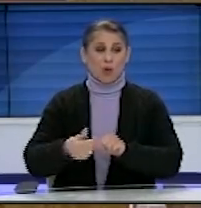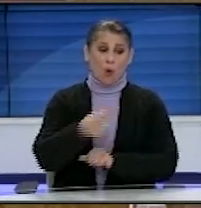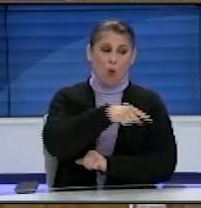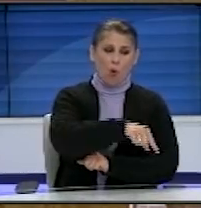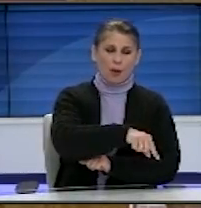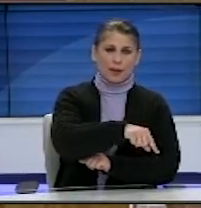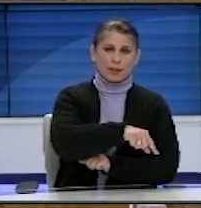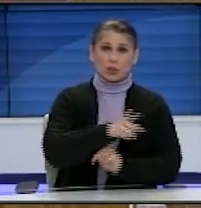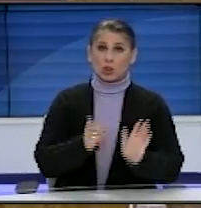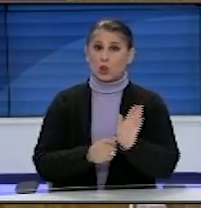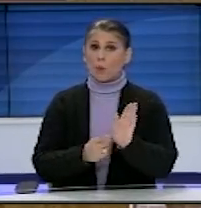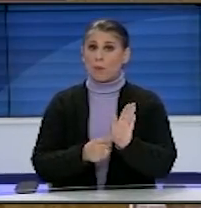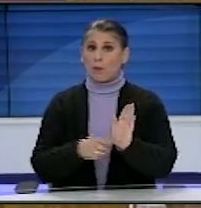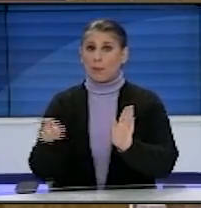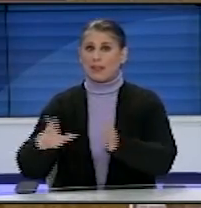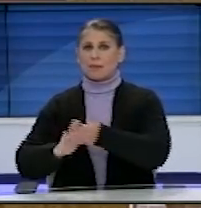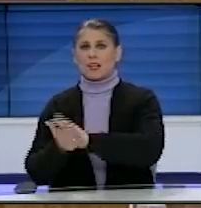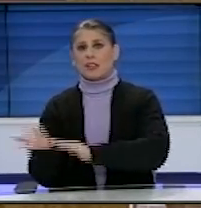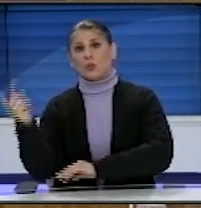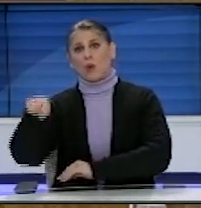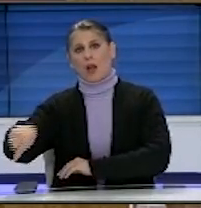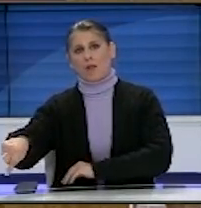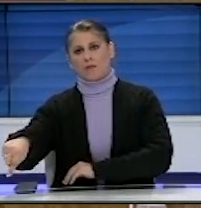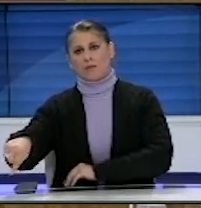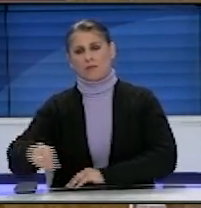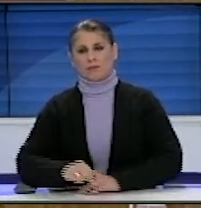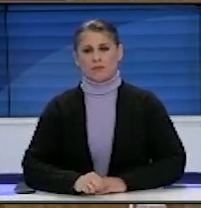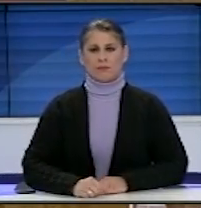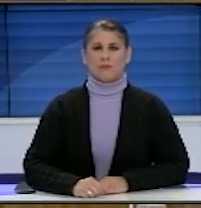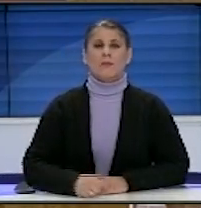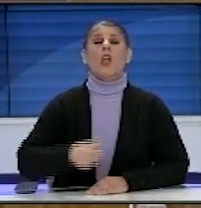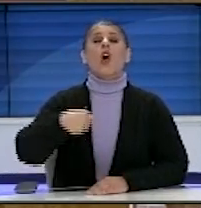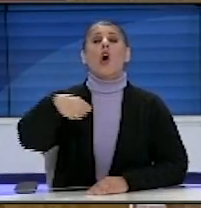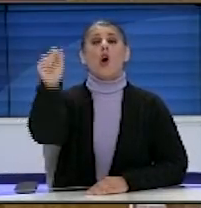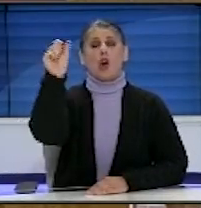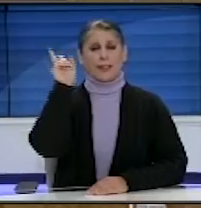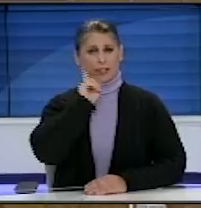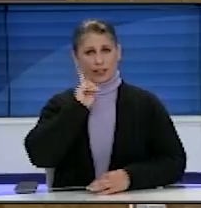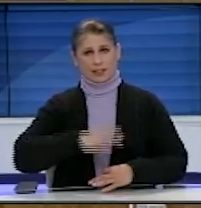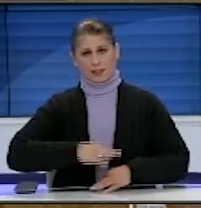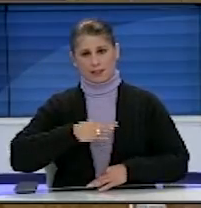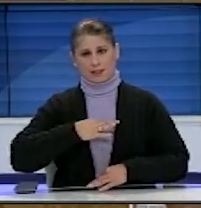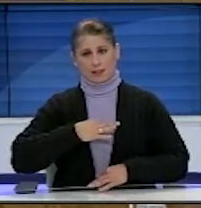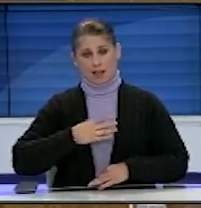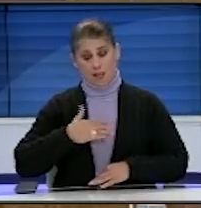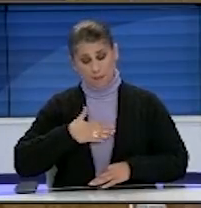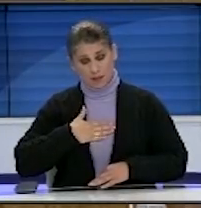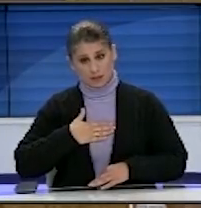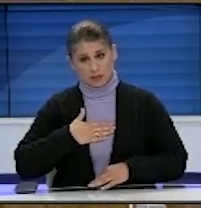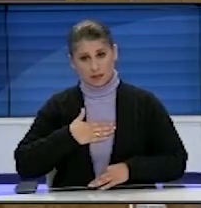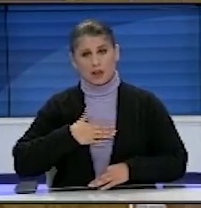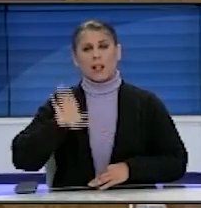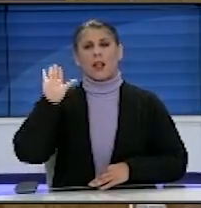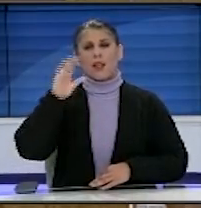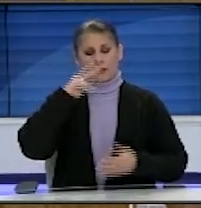τελικά νομιμοποιεί την πρακτική του άλλου? Όχι, κυρίες και κύριοι. Εμείς δεν